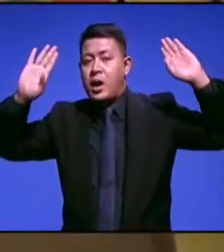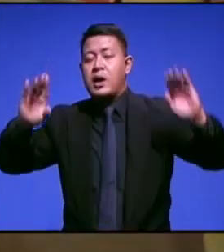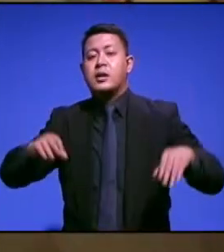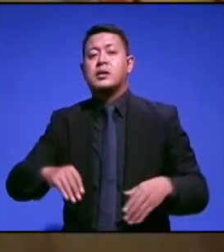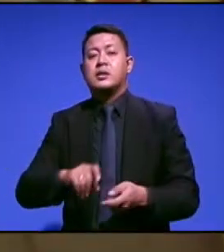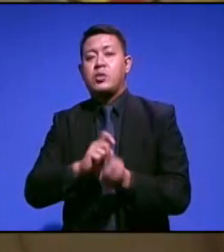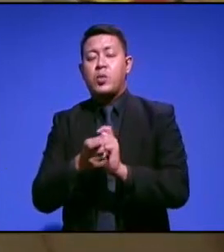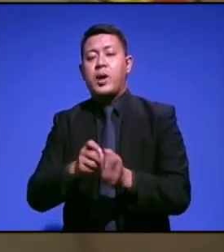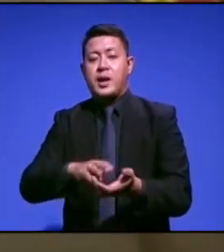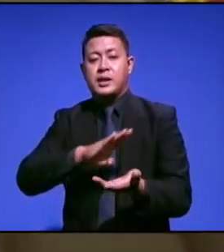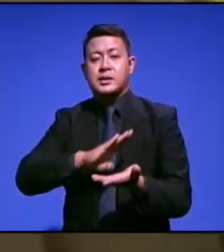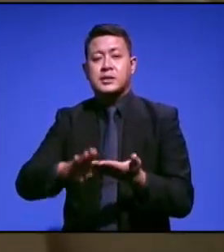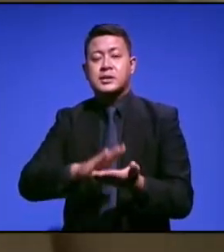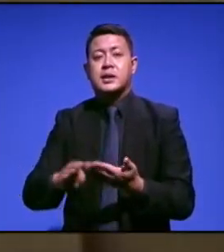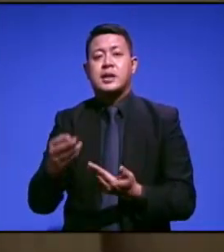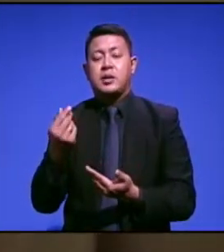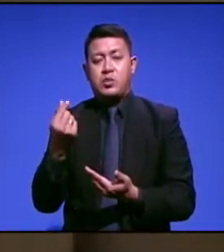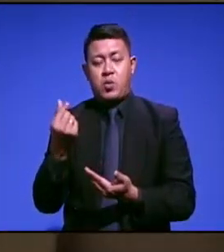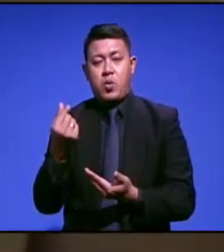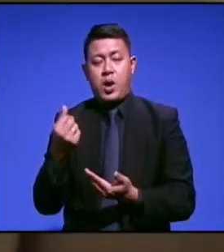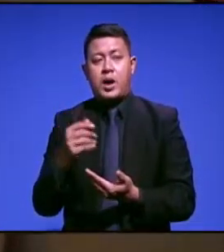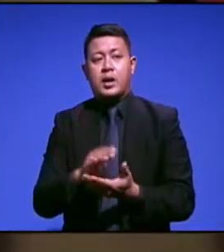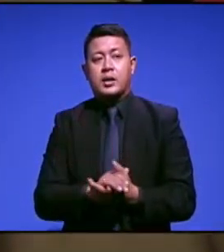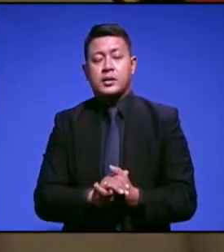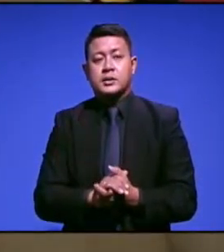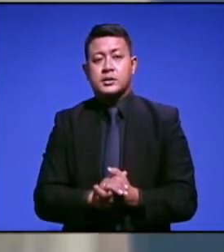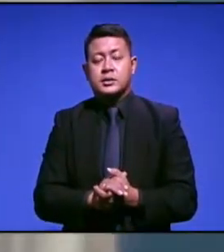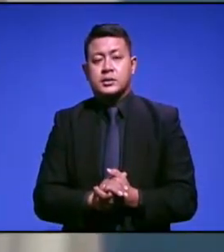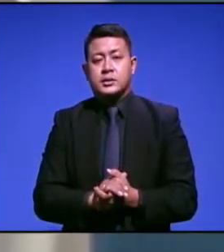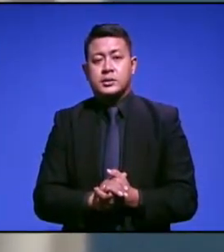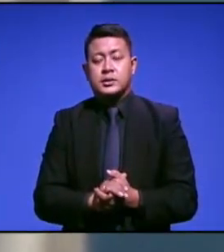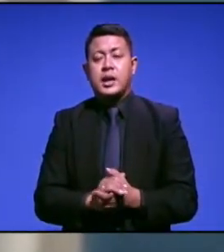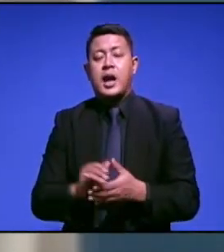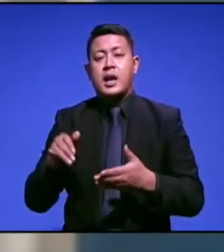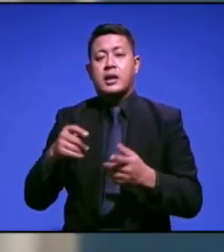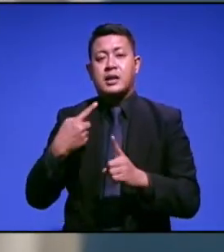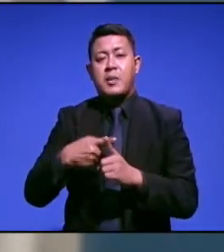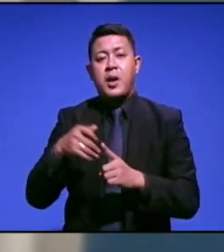palsu hingga mengganti lafaz Bismillah dengan tambahan alif lam di depannya.